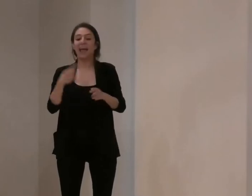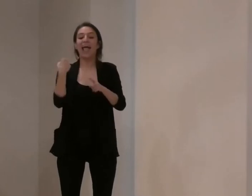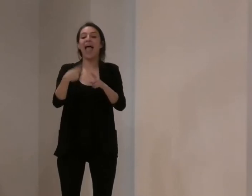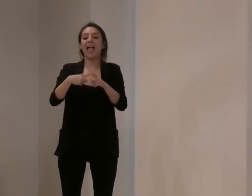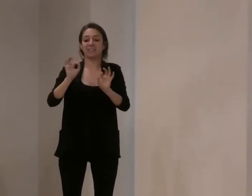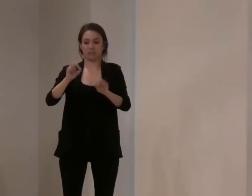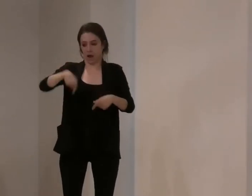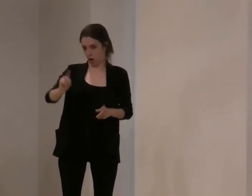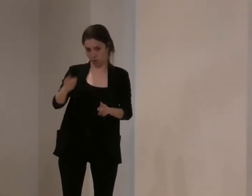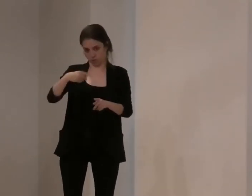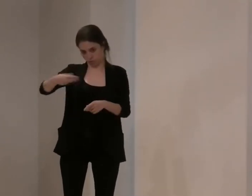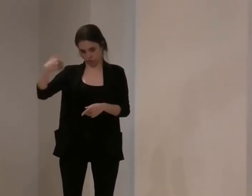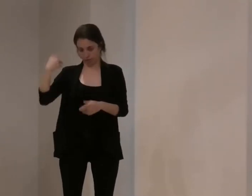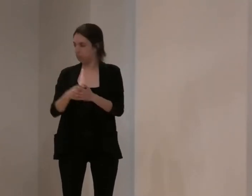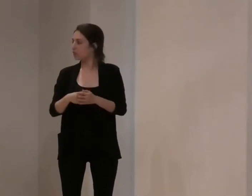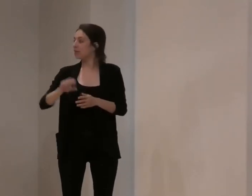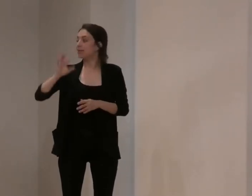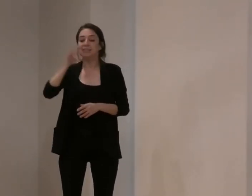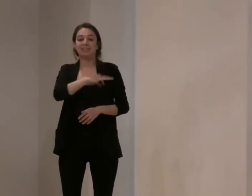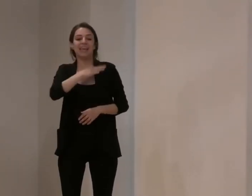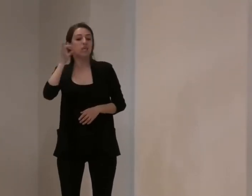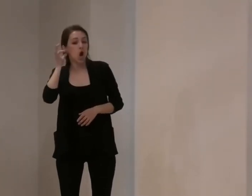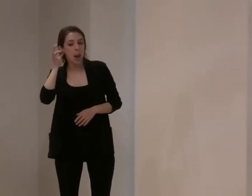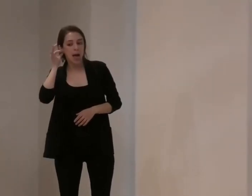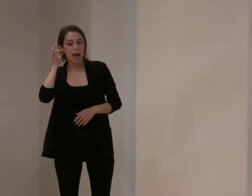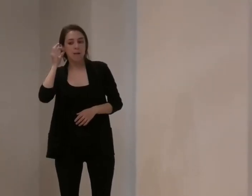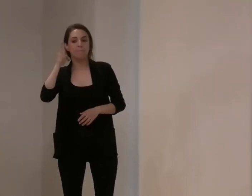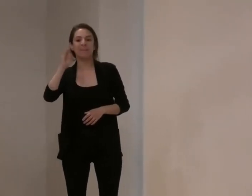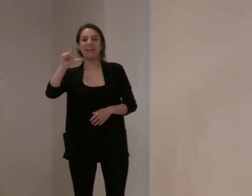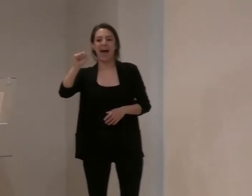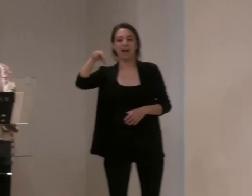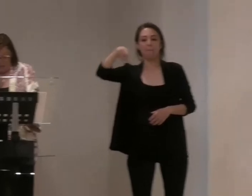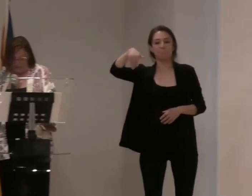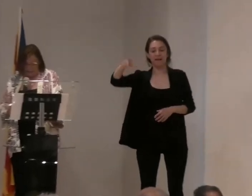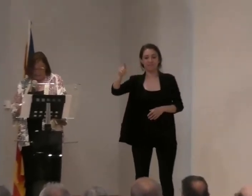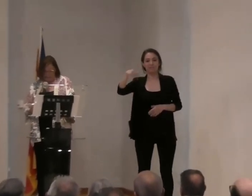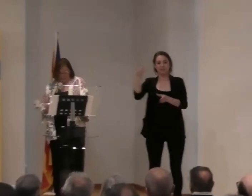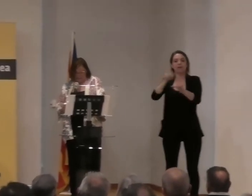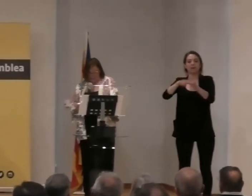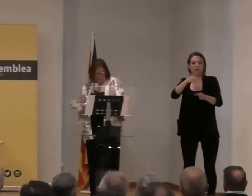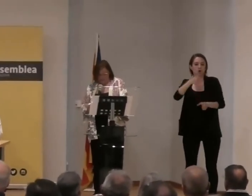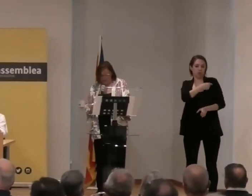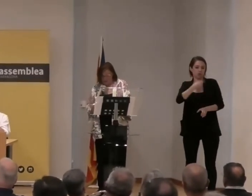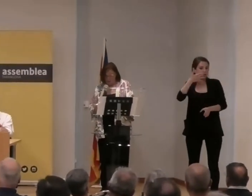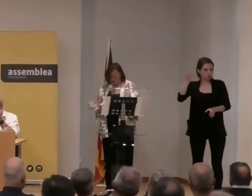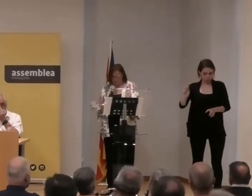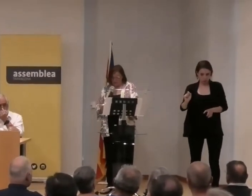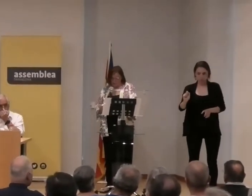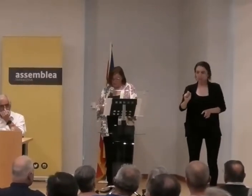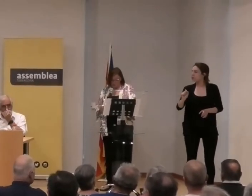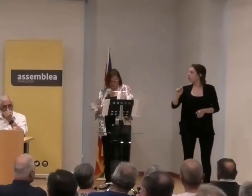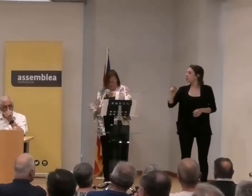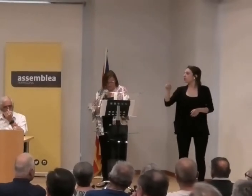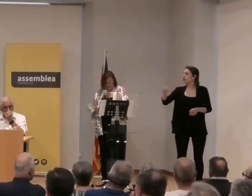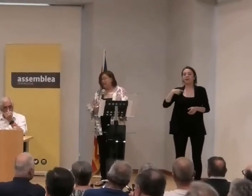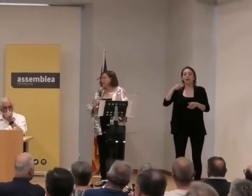La senyora Pilar Rebaca i Mas, que és advocada i membre també de la Comissió de la Dignitat i també de la sectorial